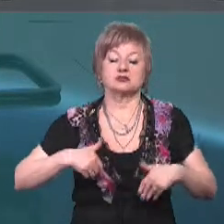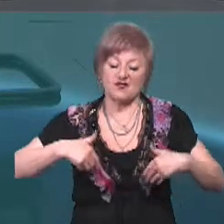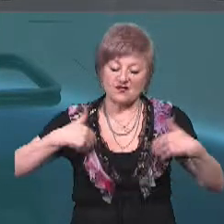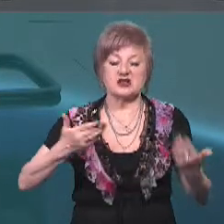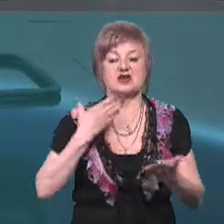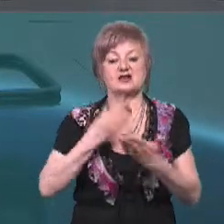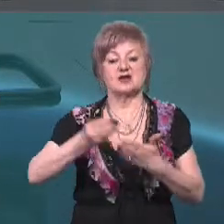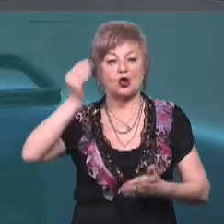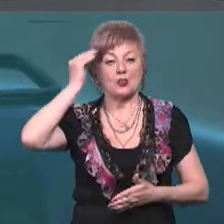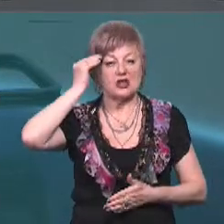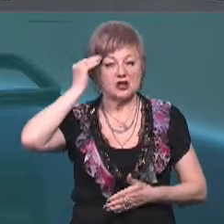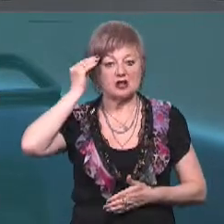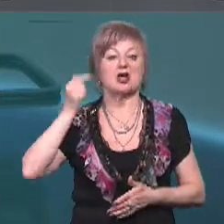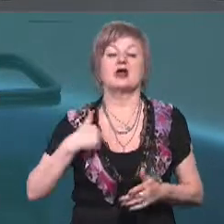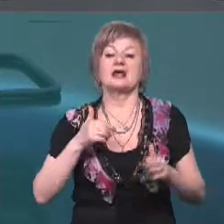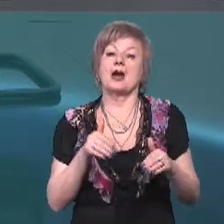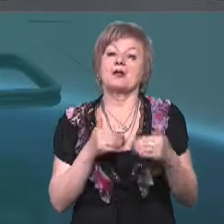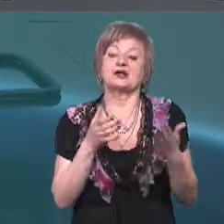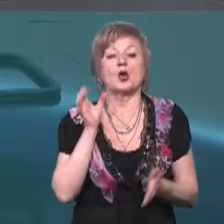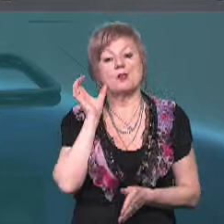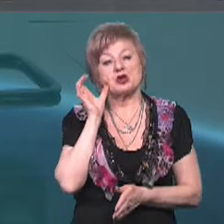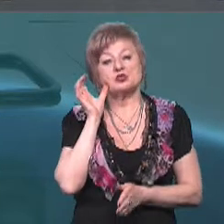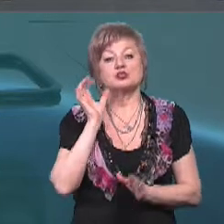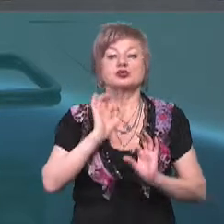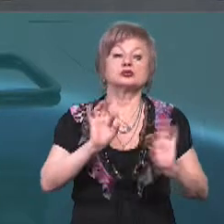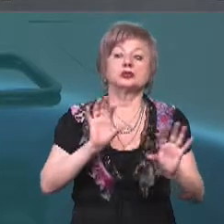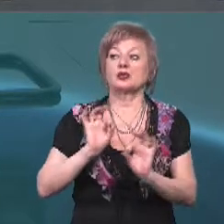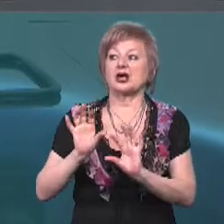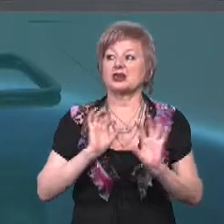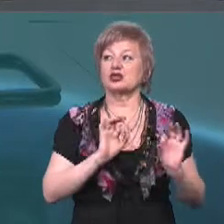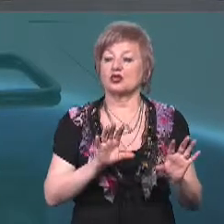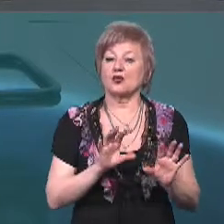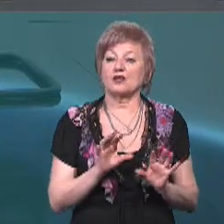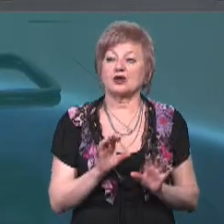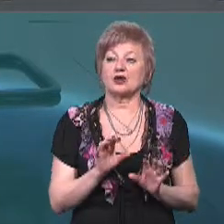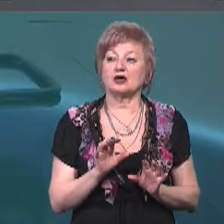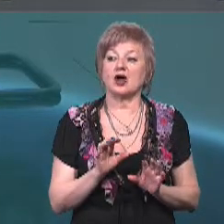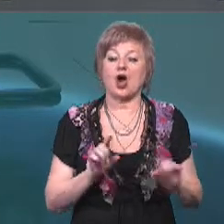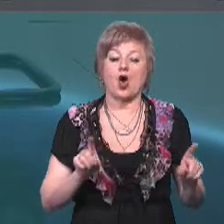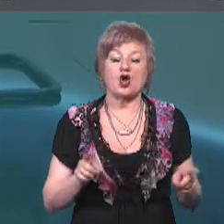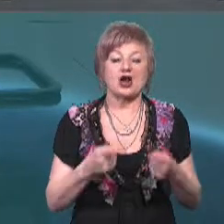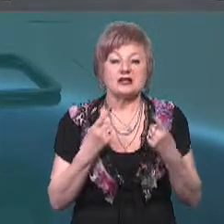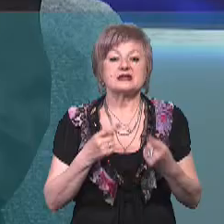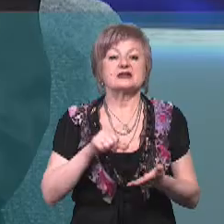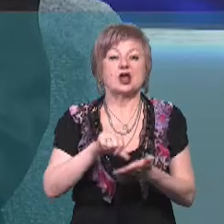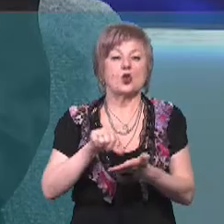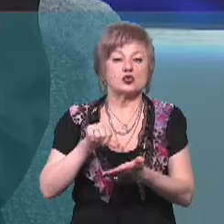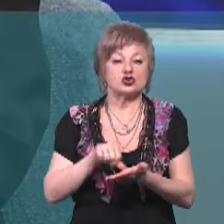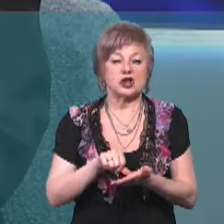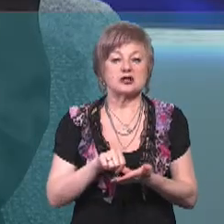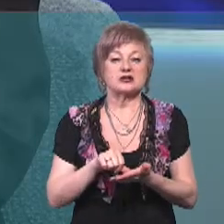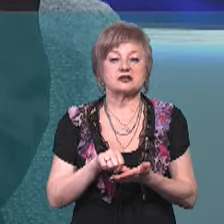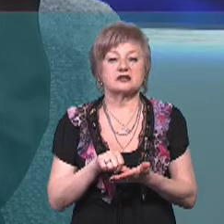думку. Я пропоную послухати коментарі та співорганізатора акції та учасника акції